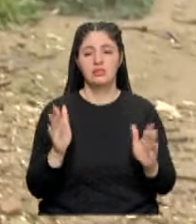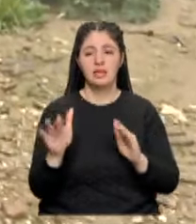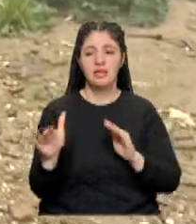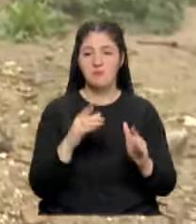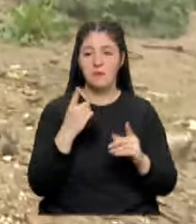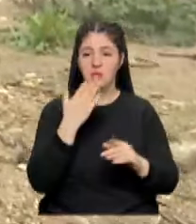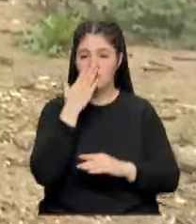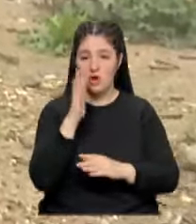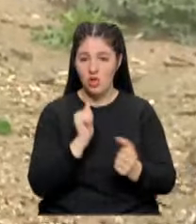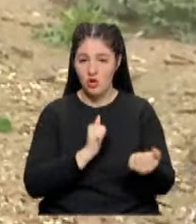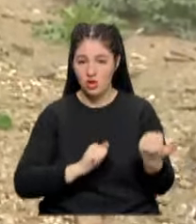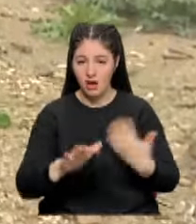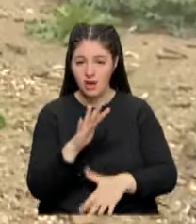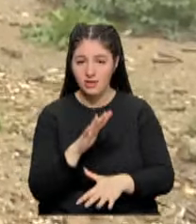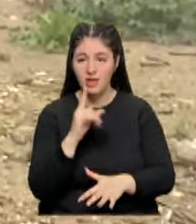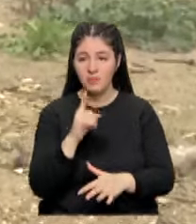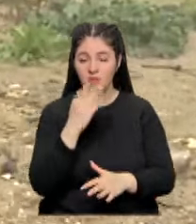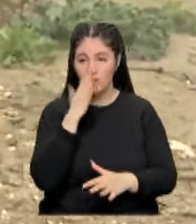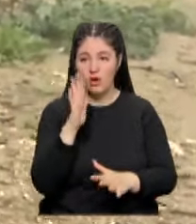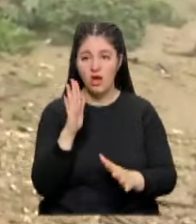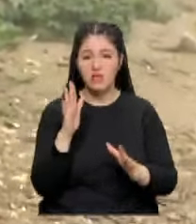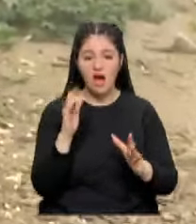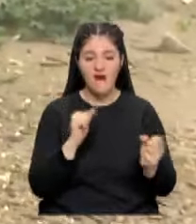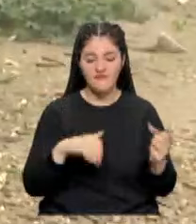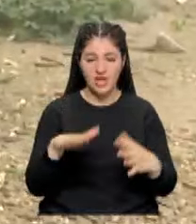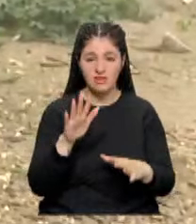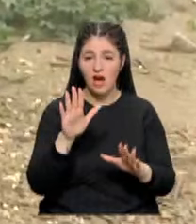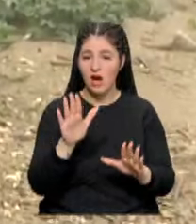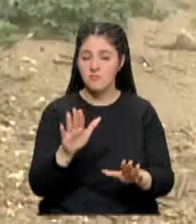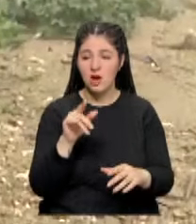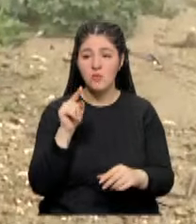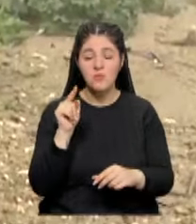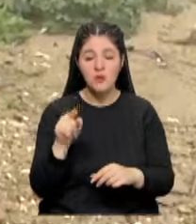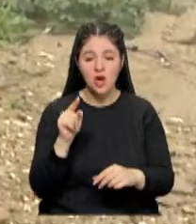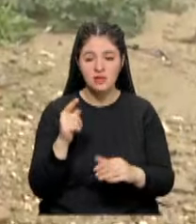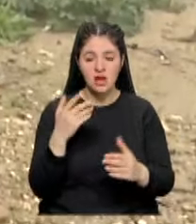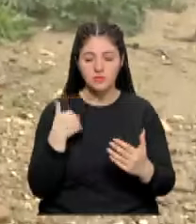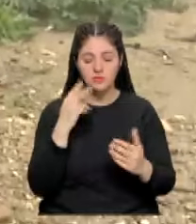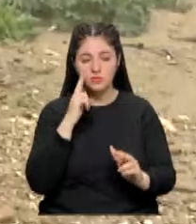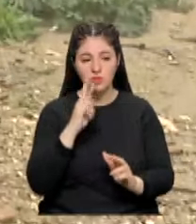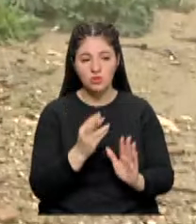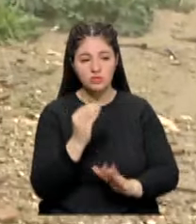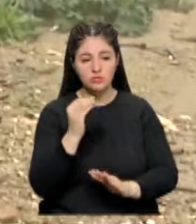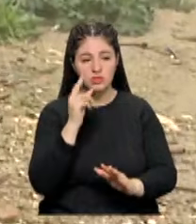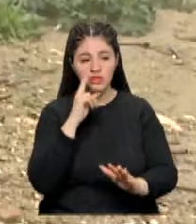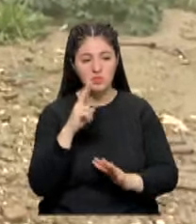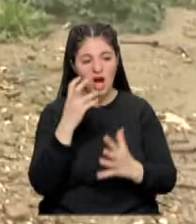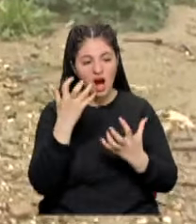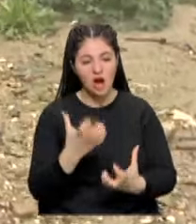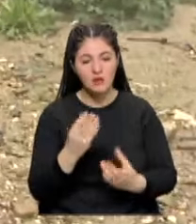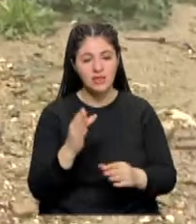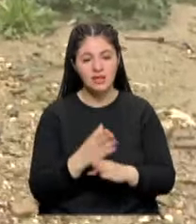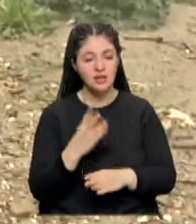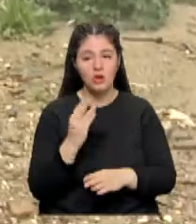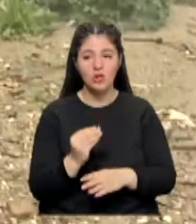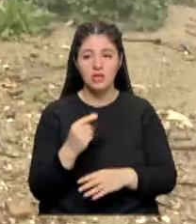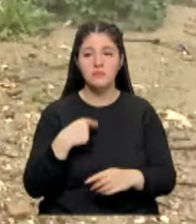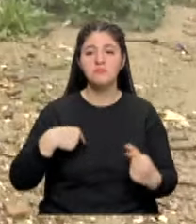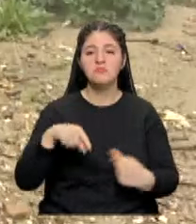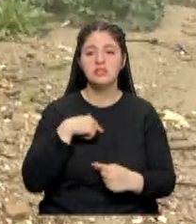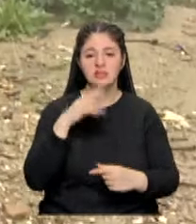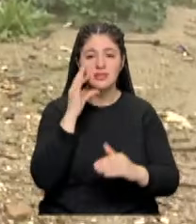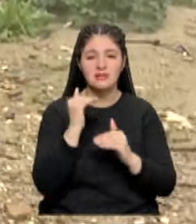Deprem bir doğal olay, bir doğal afet ama burada karşımızdaki tablonun ağırlaşmasına sebep olan